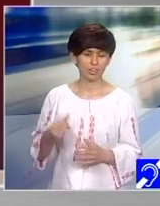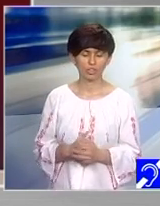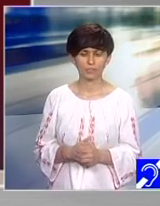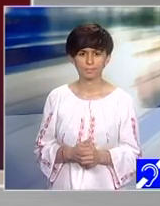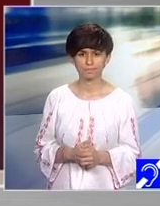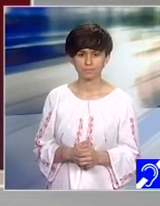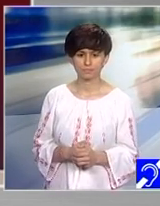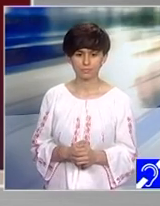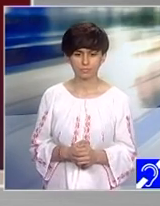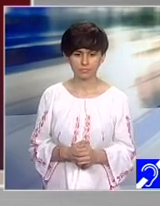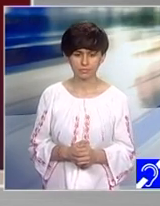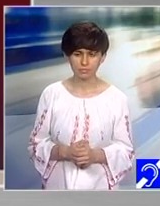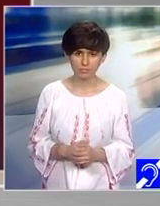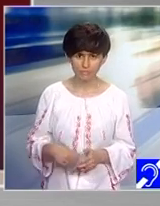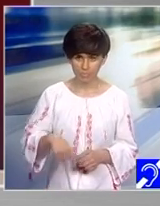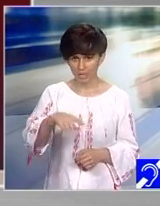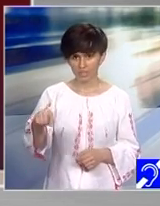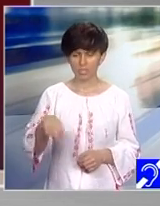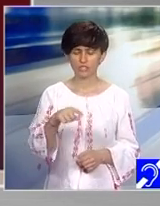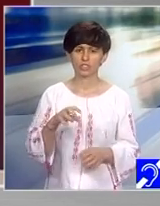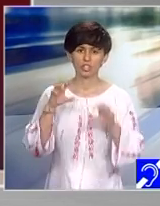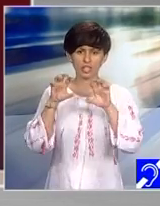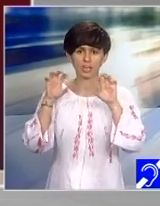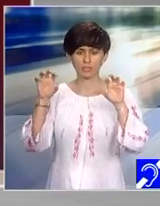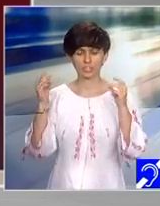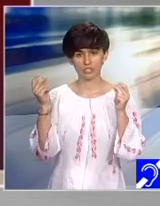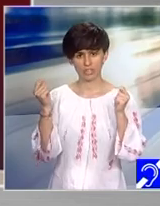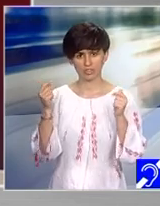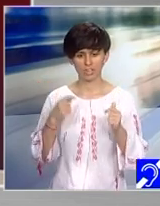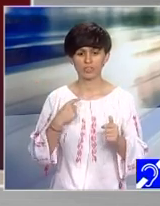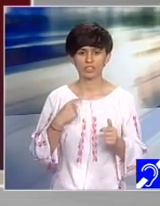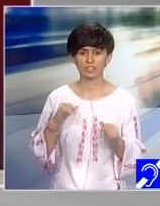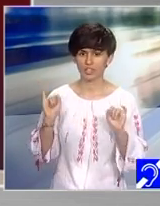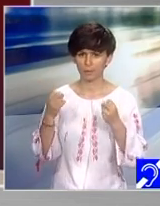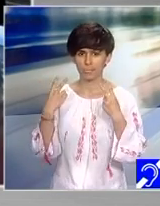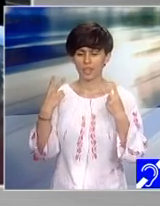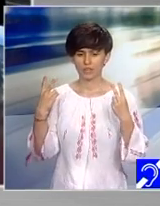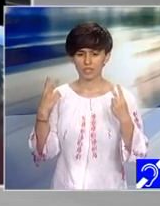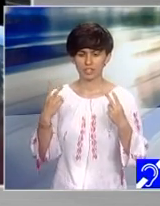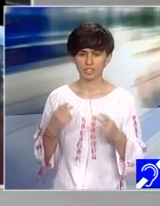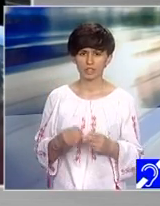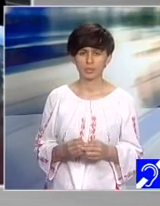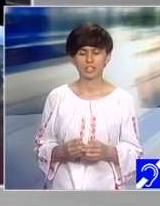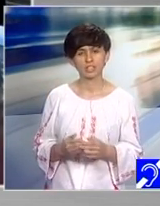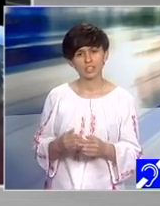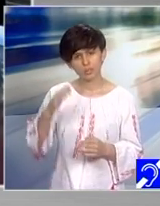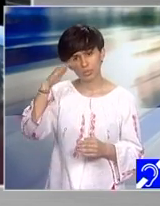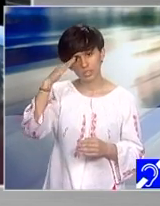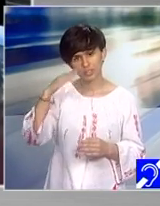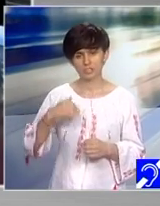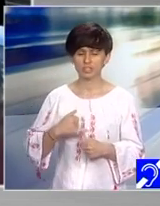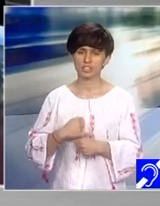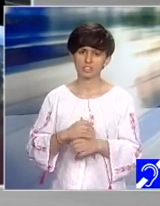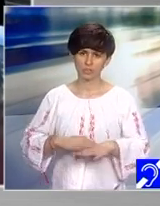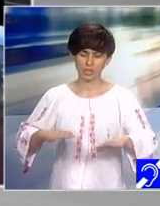ne lăsăm mai prejos, deoarece la Muzeul Etnografic va avea loc un eveniment cu ocazia Zilei Universale a Iubirii.